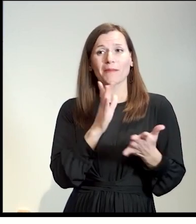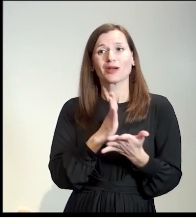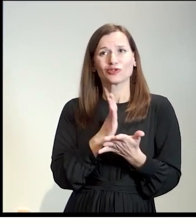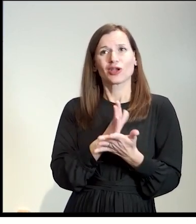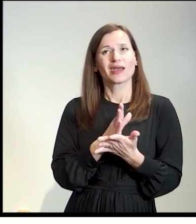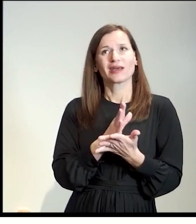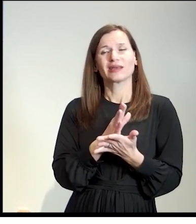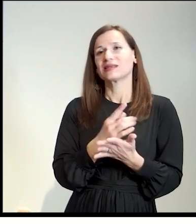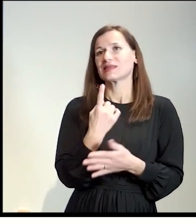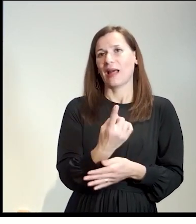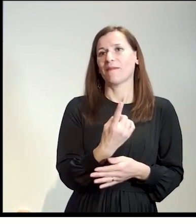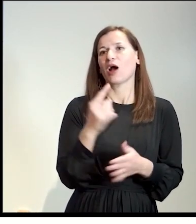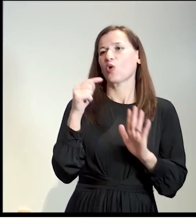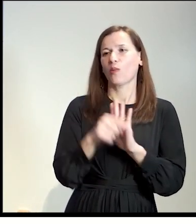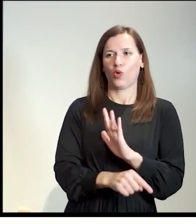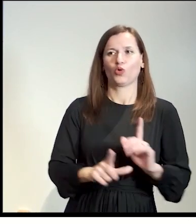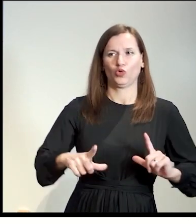globoko doživeta.